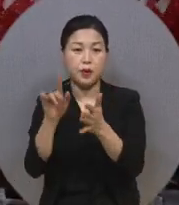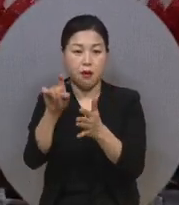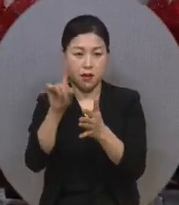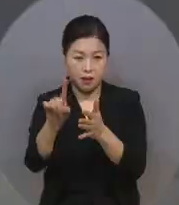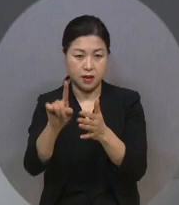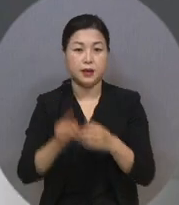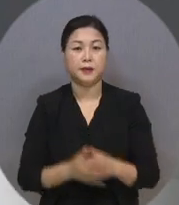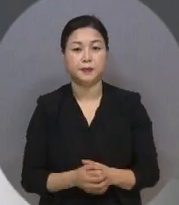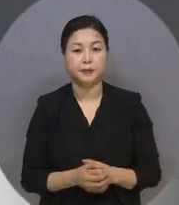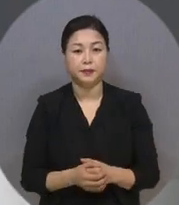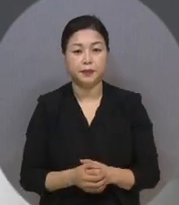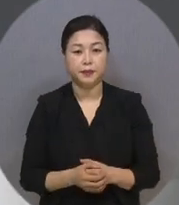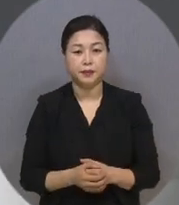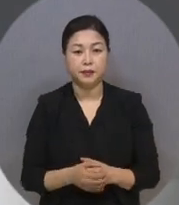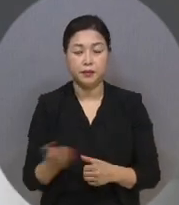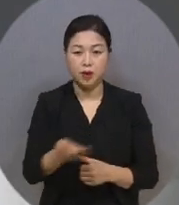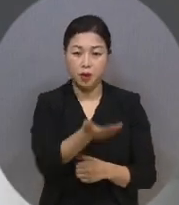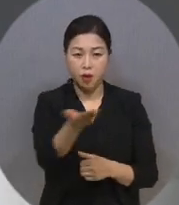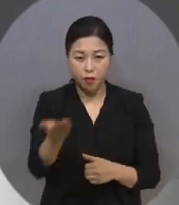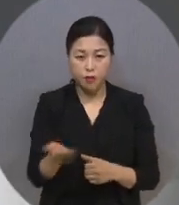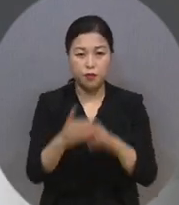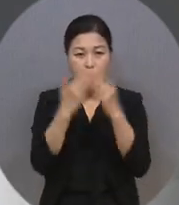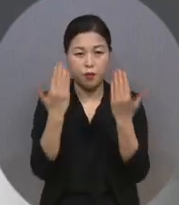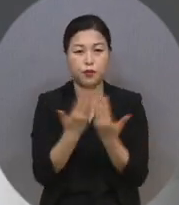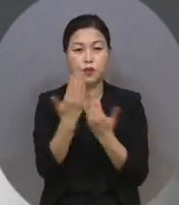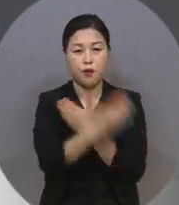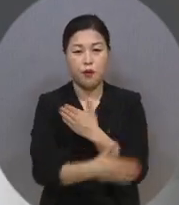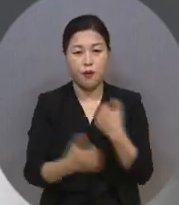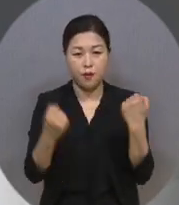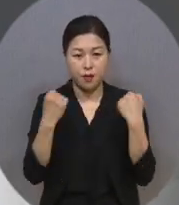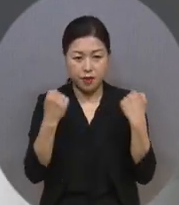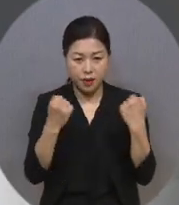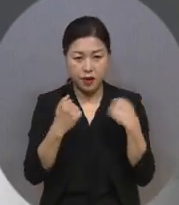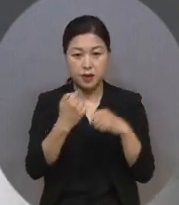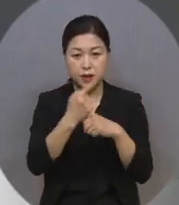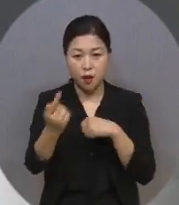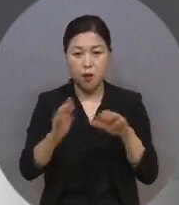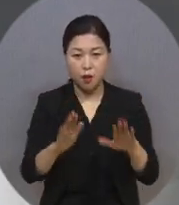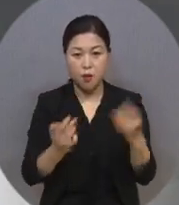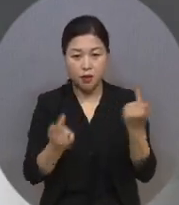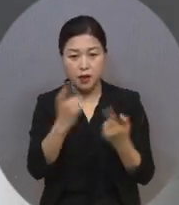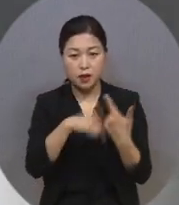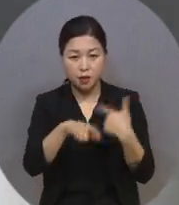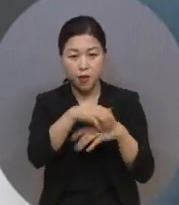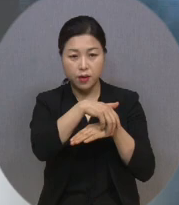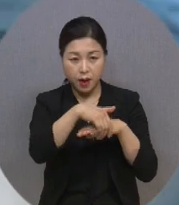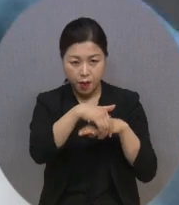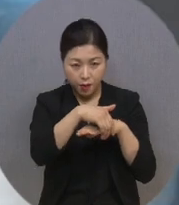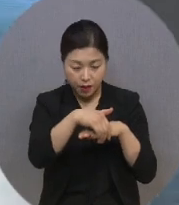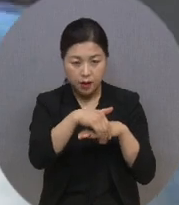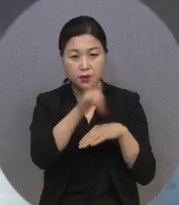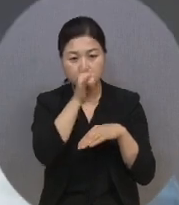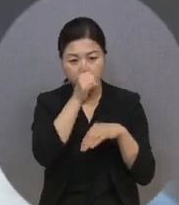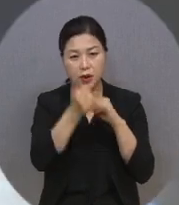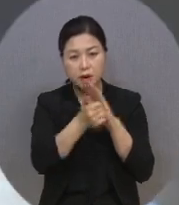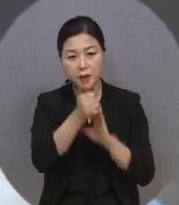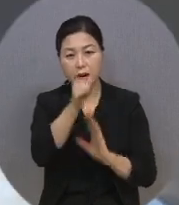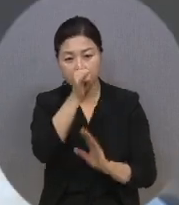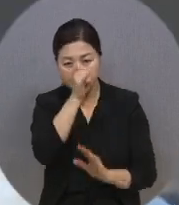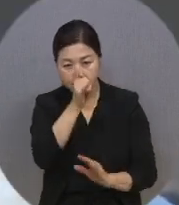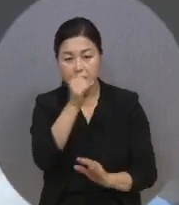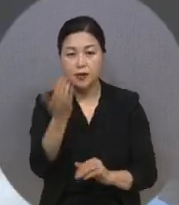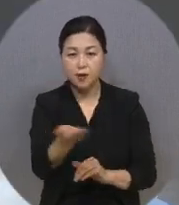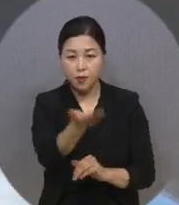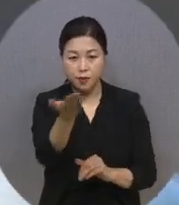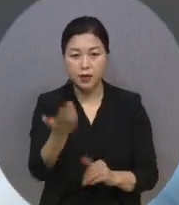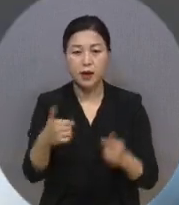진행하였습니다. 여러분 모두 건강하시고 내년엔 올해보다 그래프로는 더 힘이고 여러분 함께 이렇게